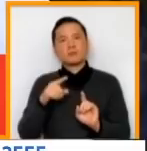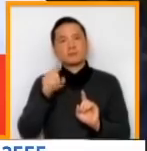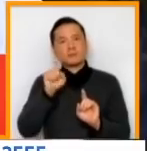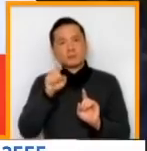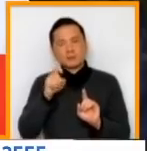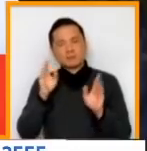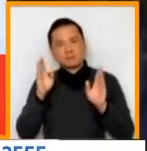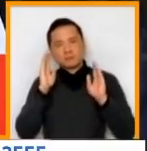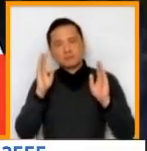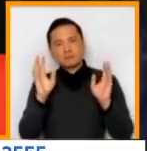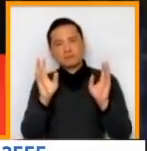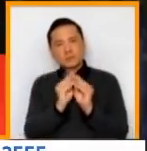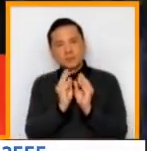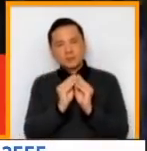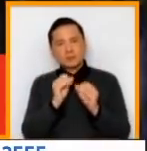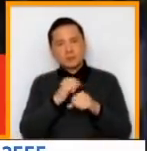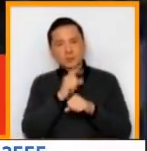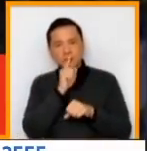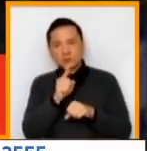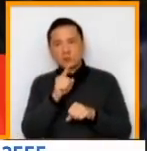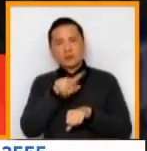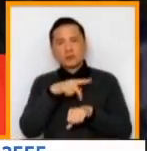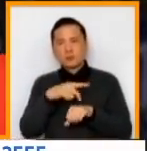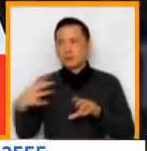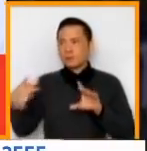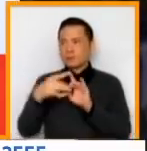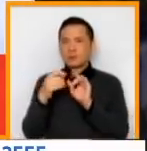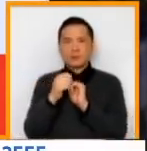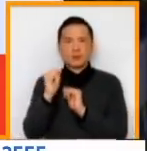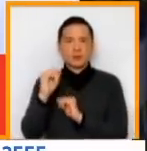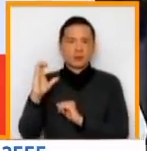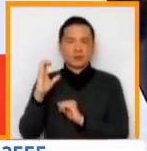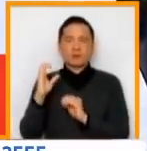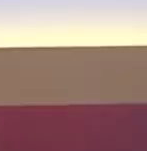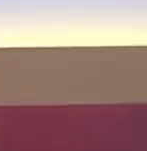daw kung makikipagtulungan ang bansa sa ICC investigation.